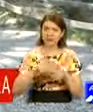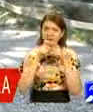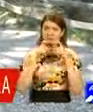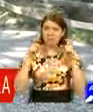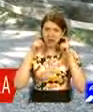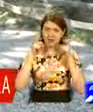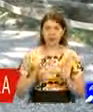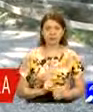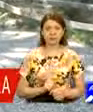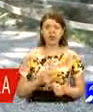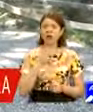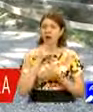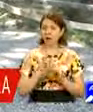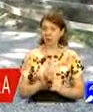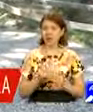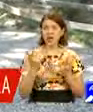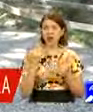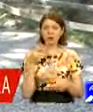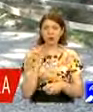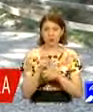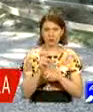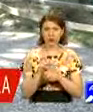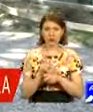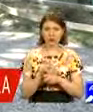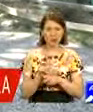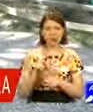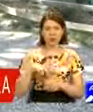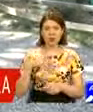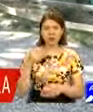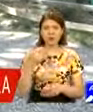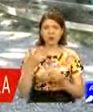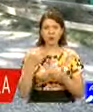anul acesta însă Numărul participanților nu este limitat cate o cana de ceai